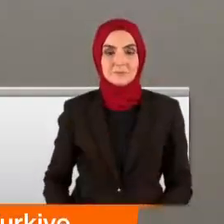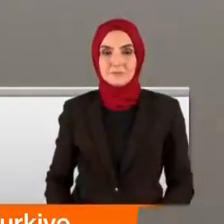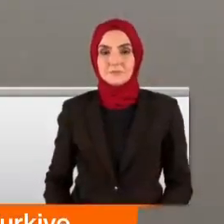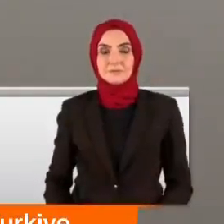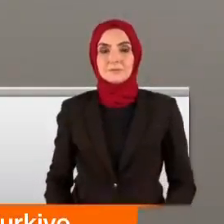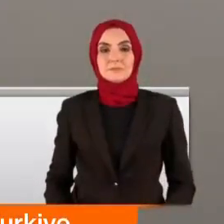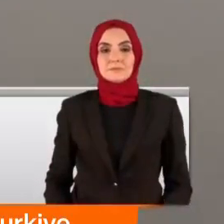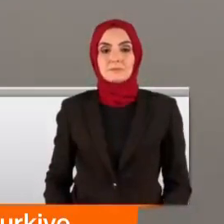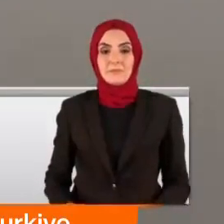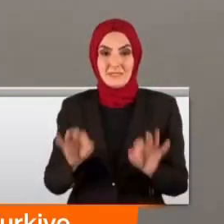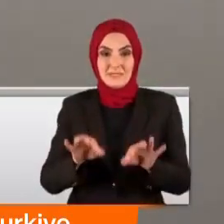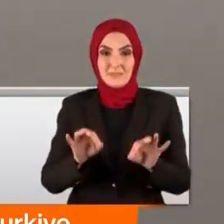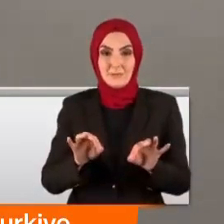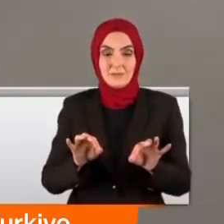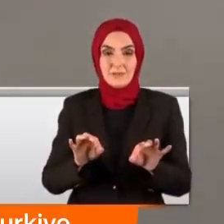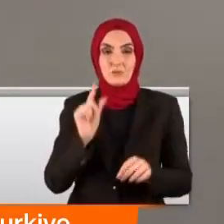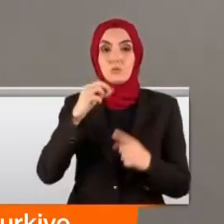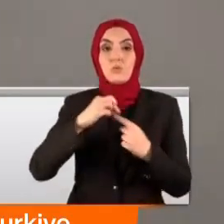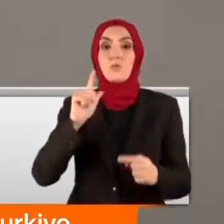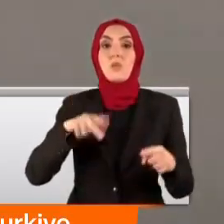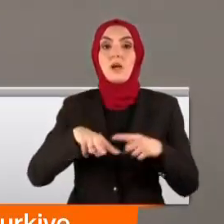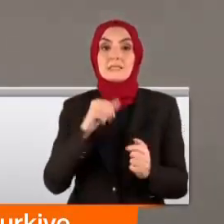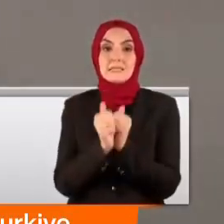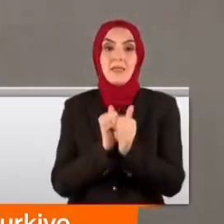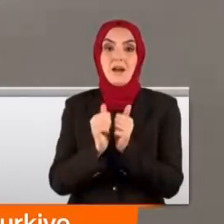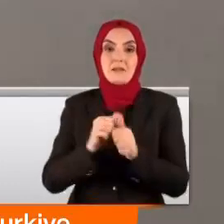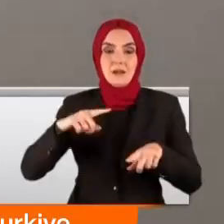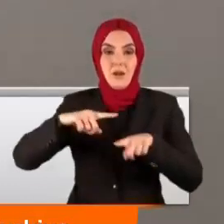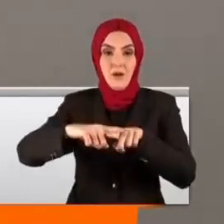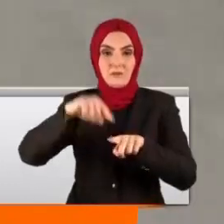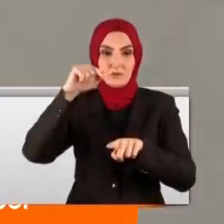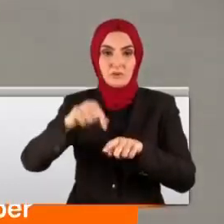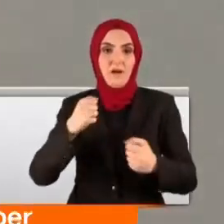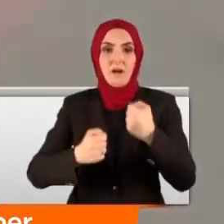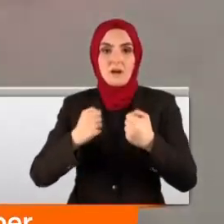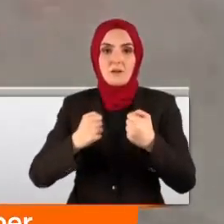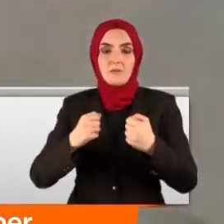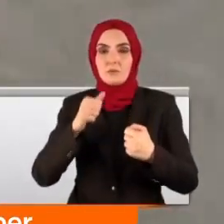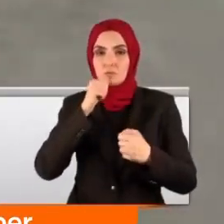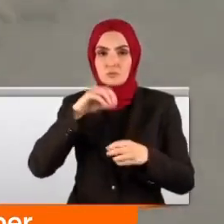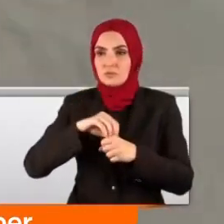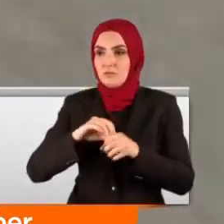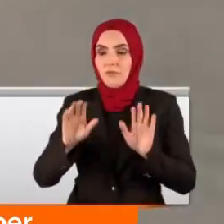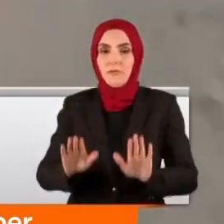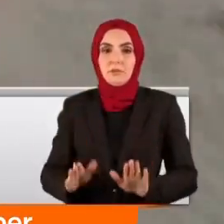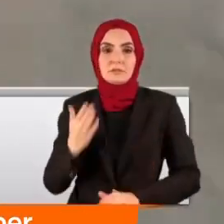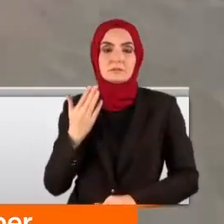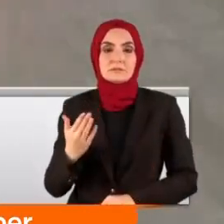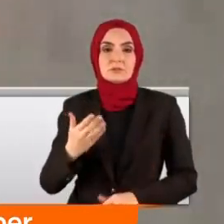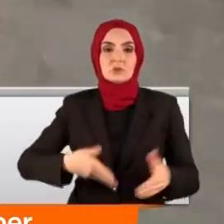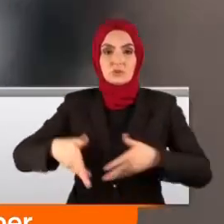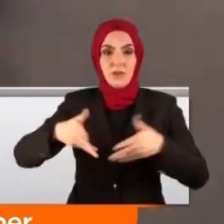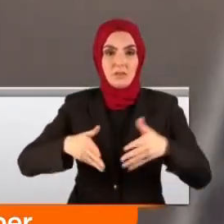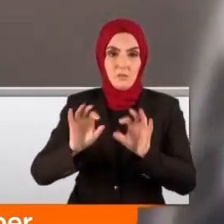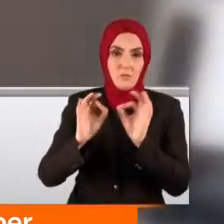An itibariyle Urla Sanayi Kavşağı, arabalar suyun içerisinde kaldı. Caddeler bu haldeydi. Araçlar yollarda